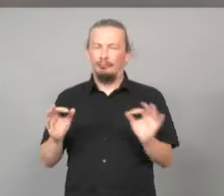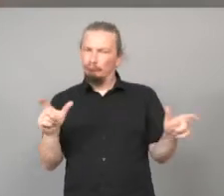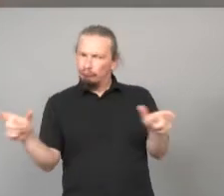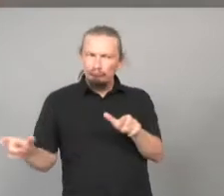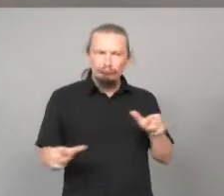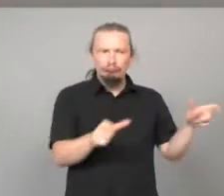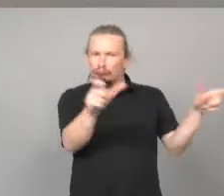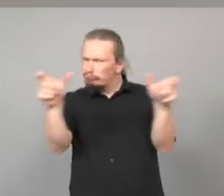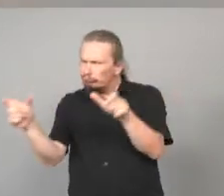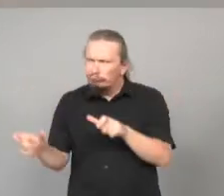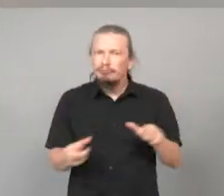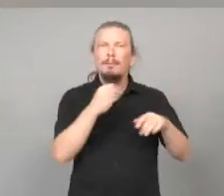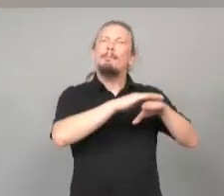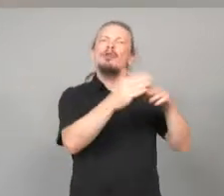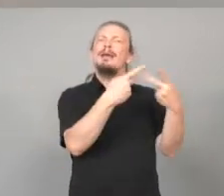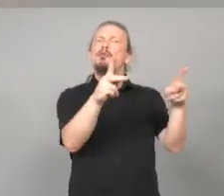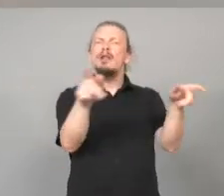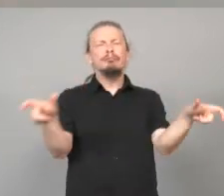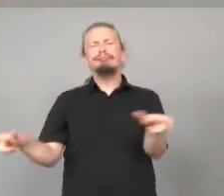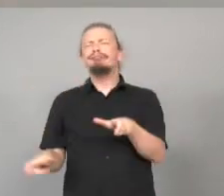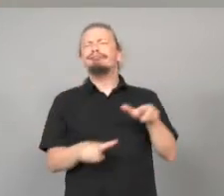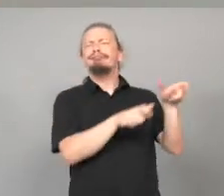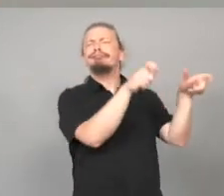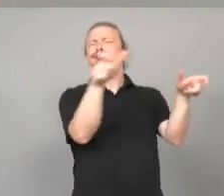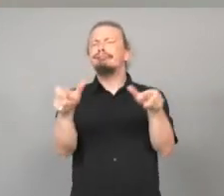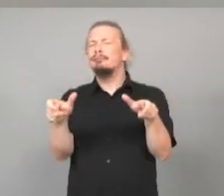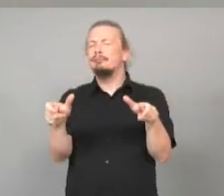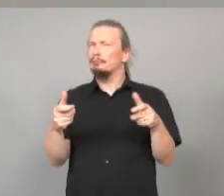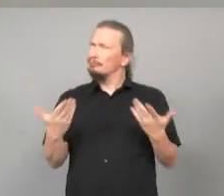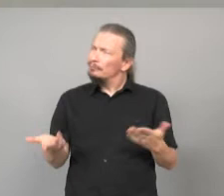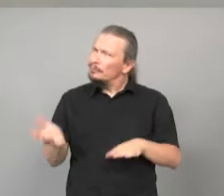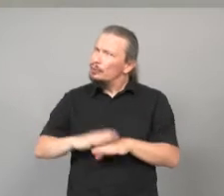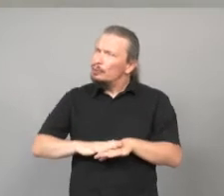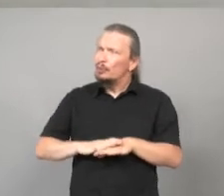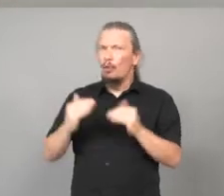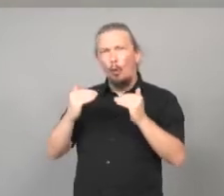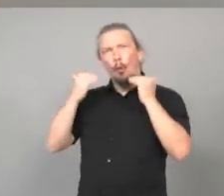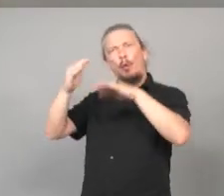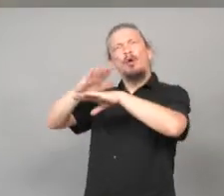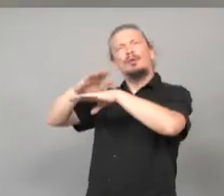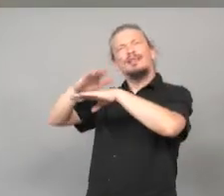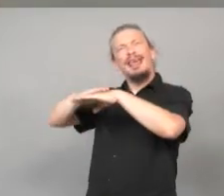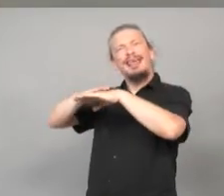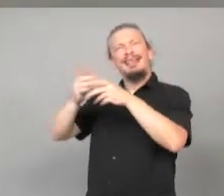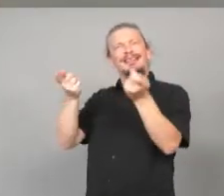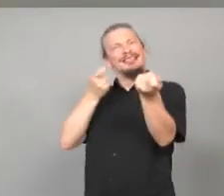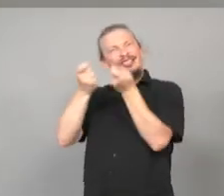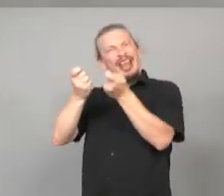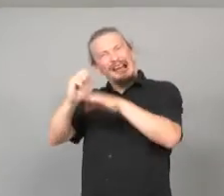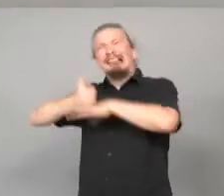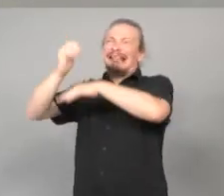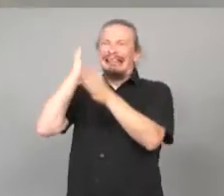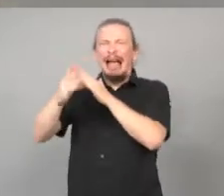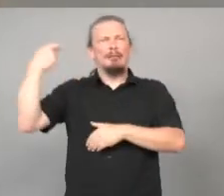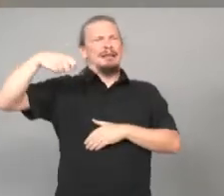exercice de vigie sur les politiques publiques. Or, ce Haut Conseil est directement piloté par l'exécutif.